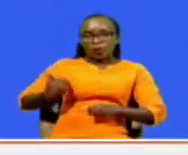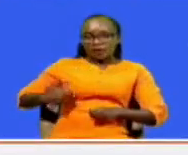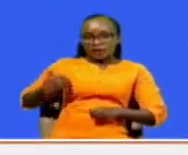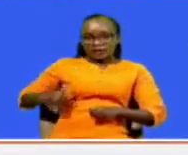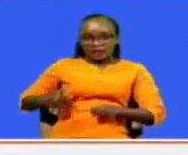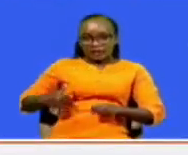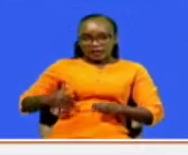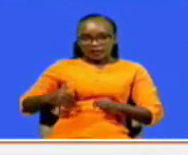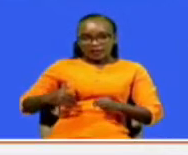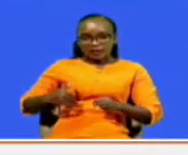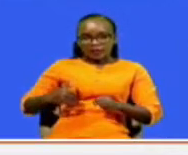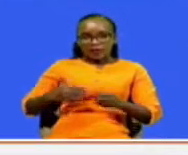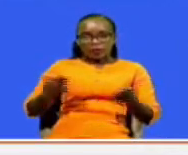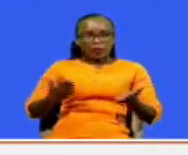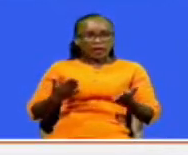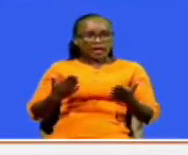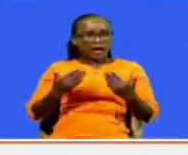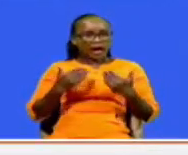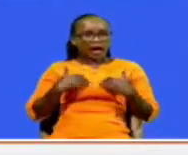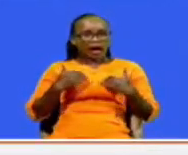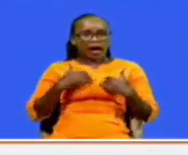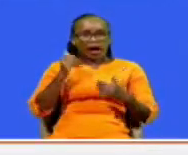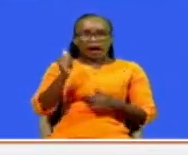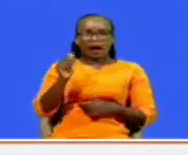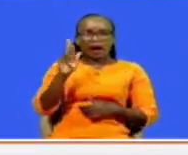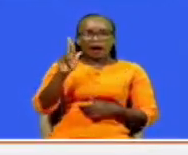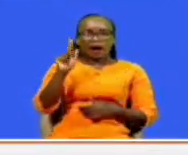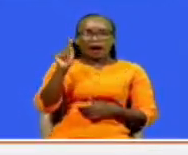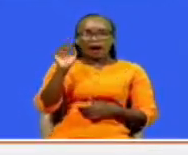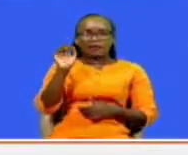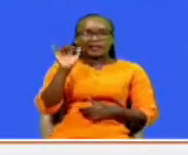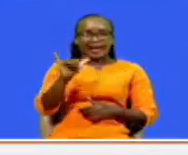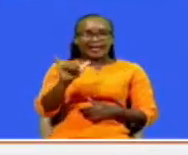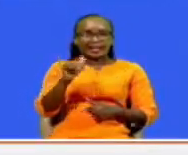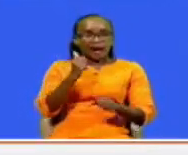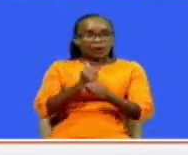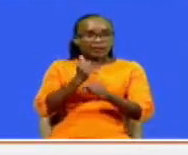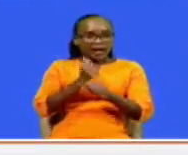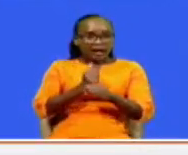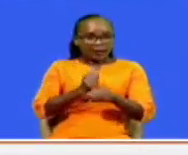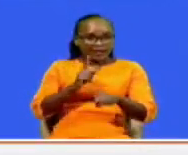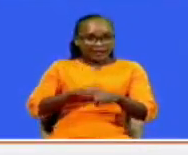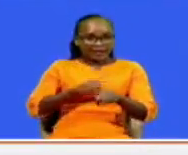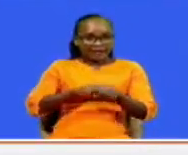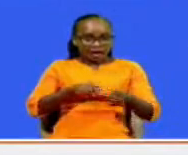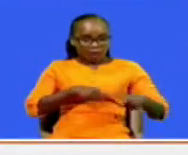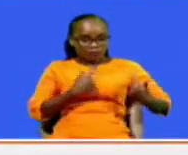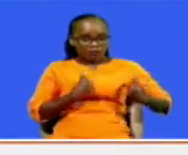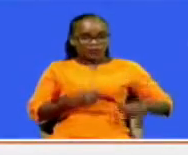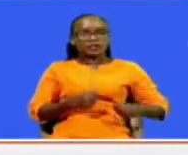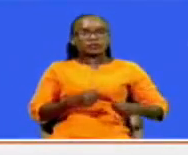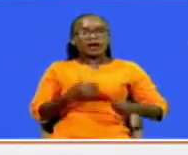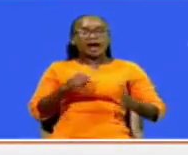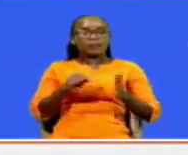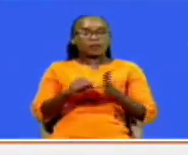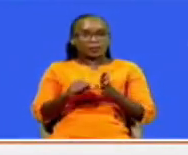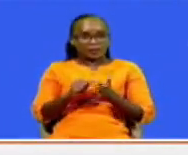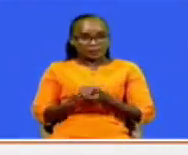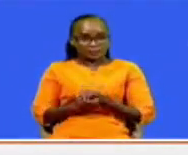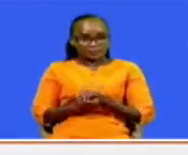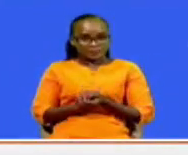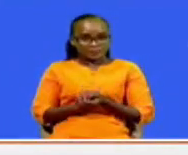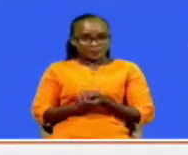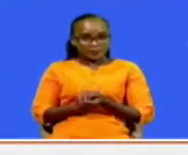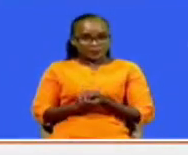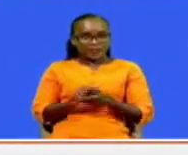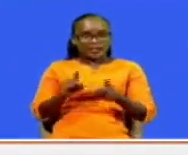upasuaji aina ya coronary artery bypass graft ambayo hufanyika wakati moyo ungali unapiga.